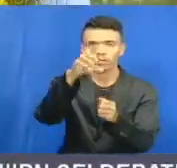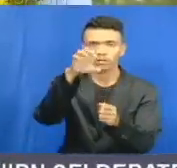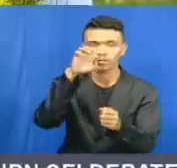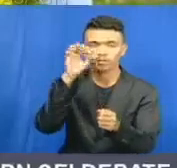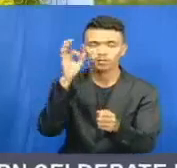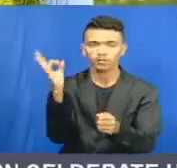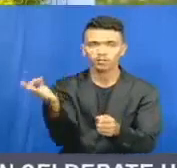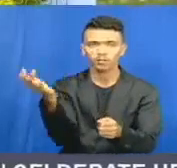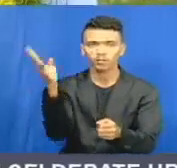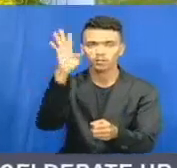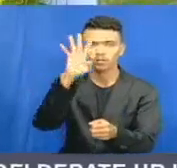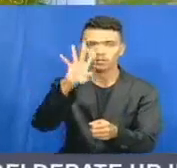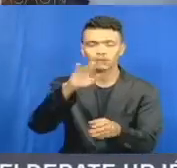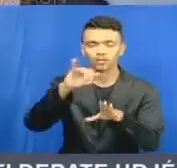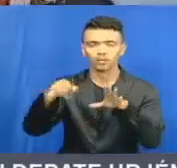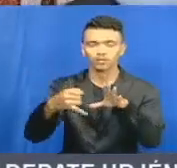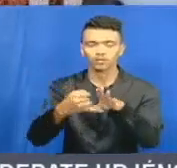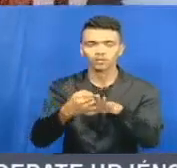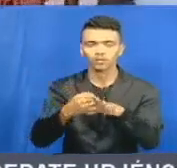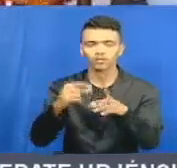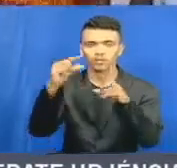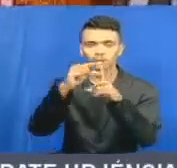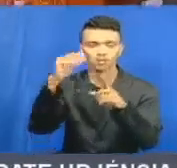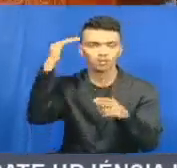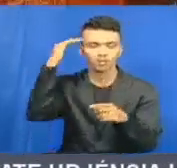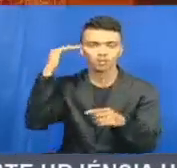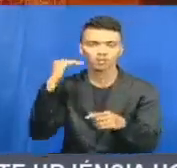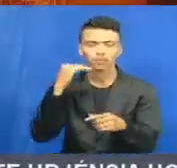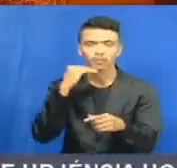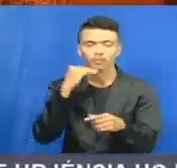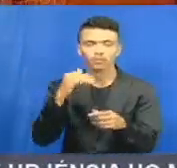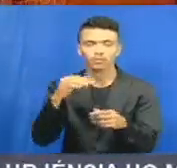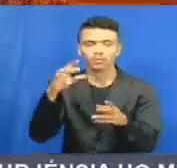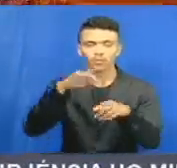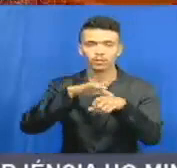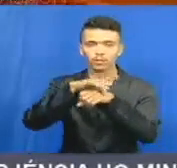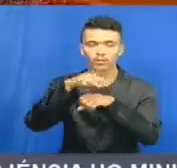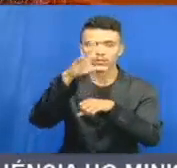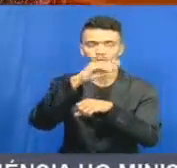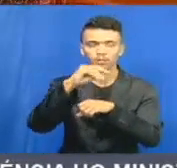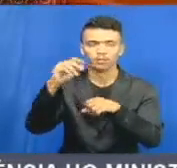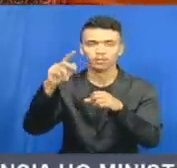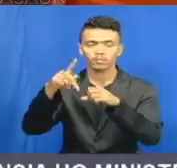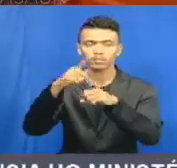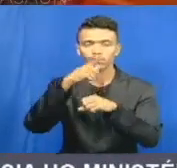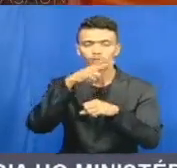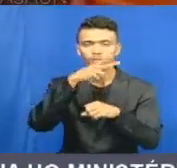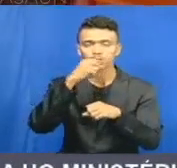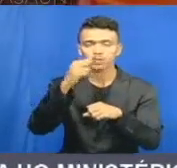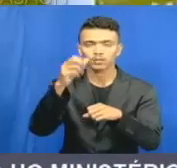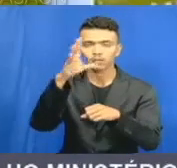hat. Nebe kompostu si departamentu liang Korea, Inglês, Portugues no computador.